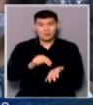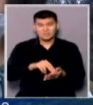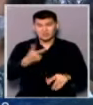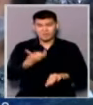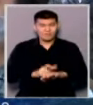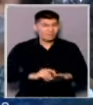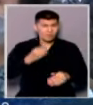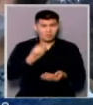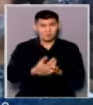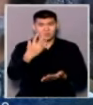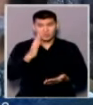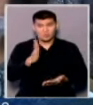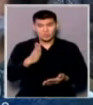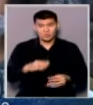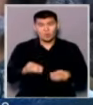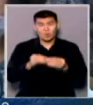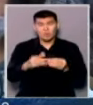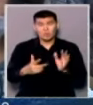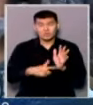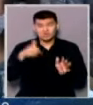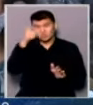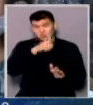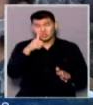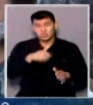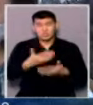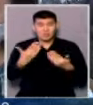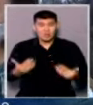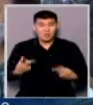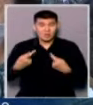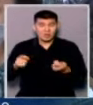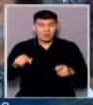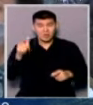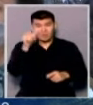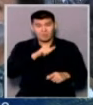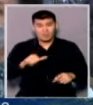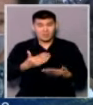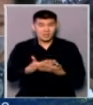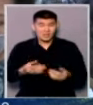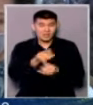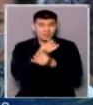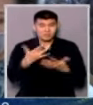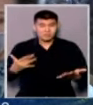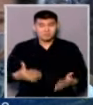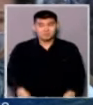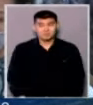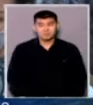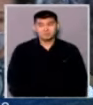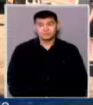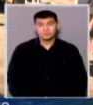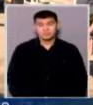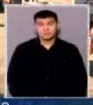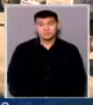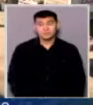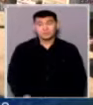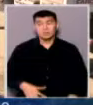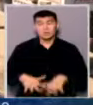мүлде аспандатып жібереді. 17 жыл осы жерде нанымызды тауып отырғасын. Ондайға біздің дәтіміз бармайды.